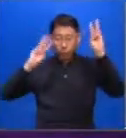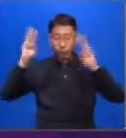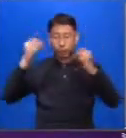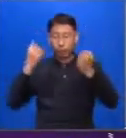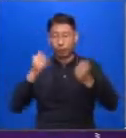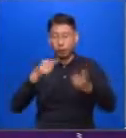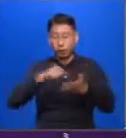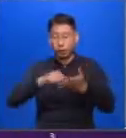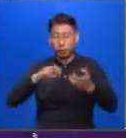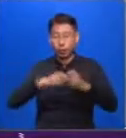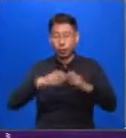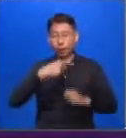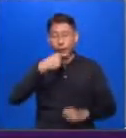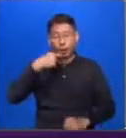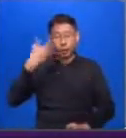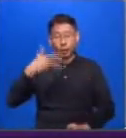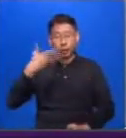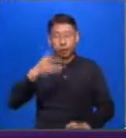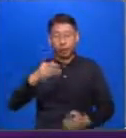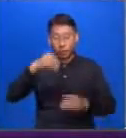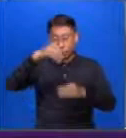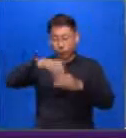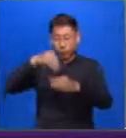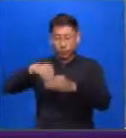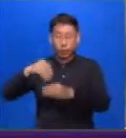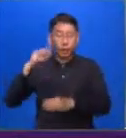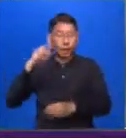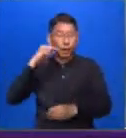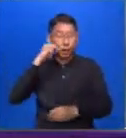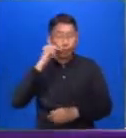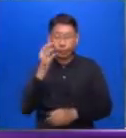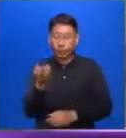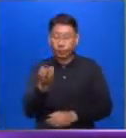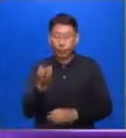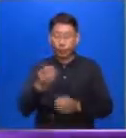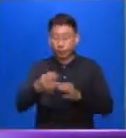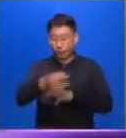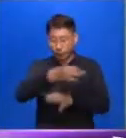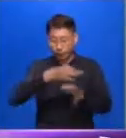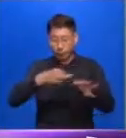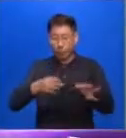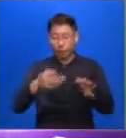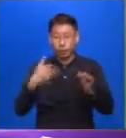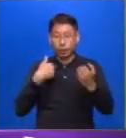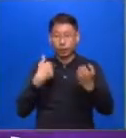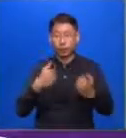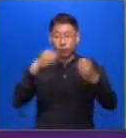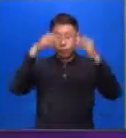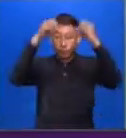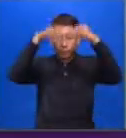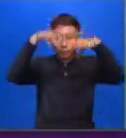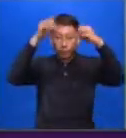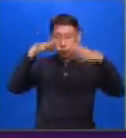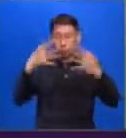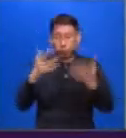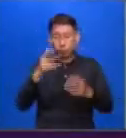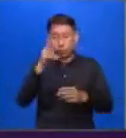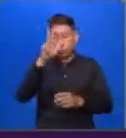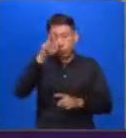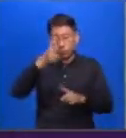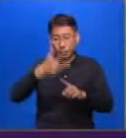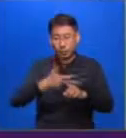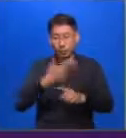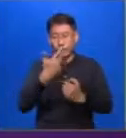ภัยแล้งหันไปปลุกพืชทดแทนแล้วก็ใช้น้ำน้อยกว่าในการทำนาแทนค่ะซึ่งฝนที่ทิ้งช่วงมานานกว่า 3เดือน